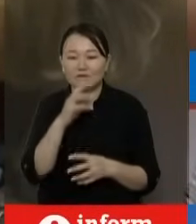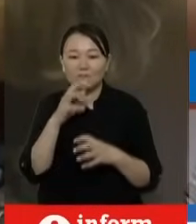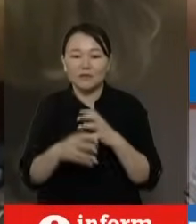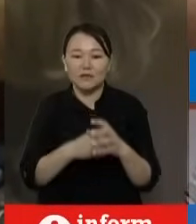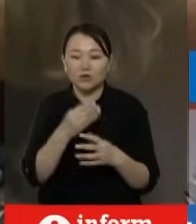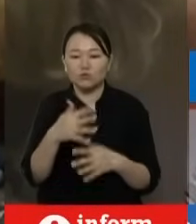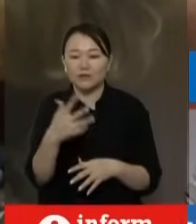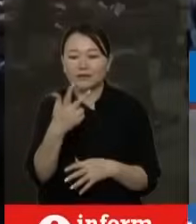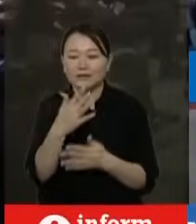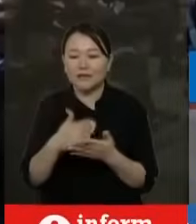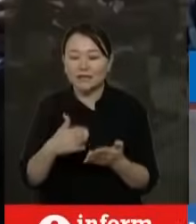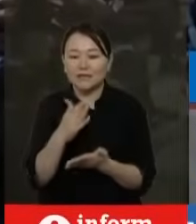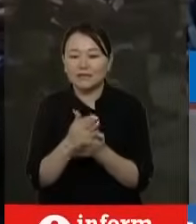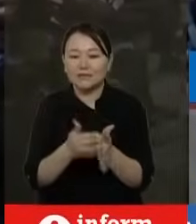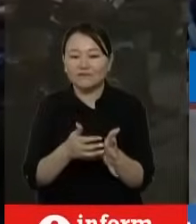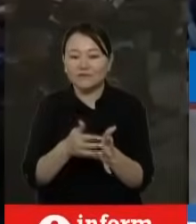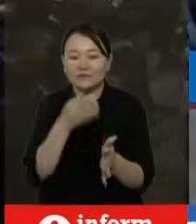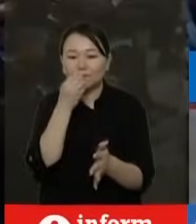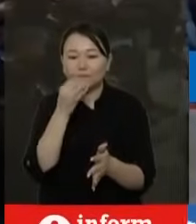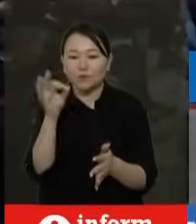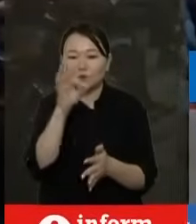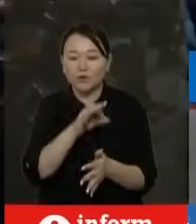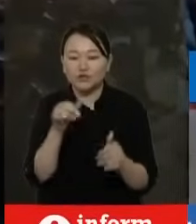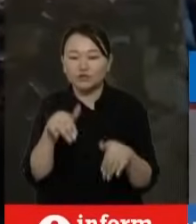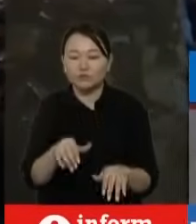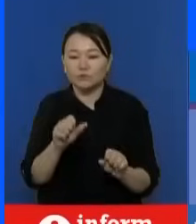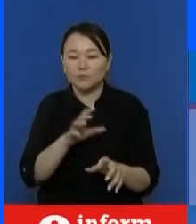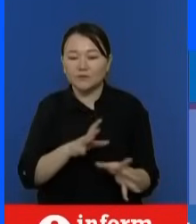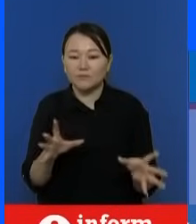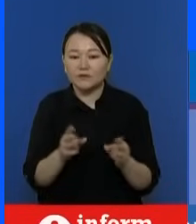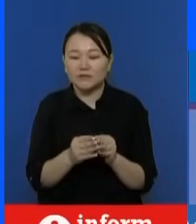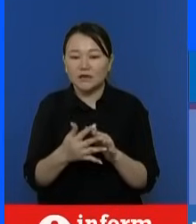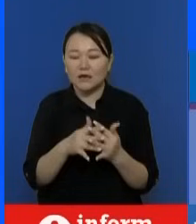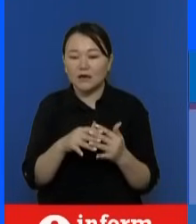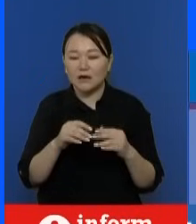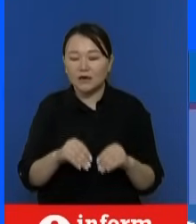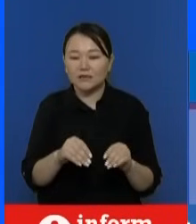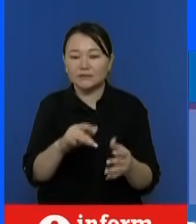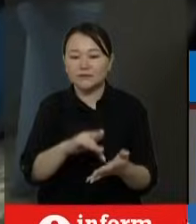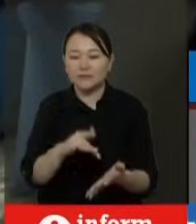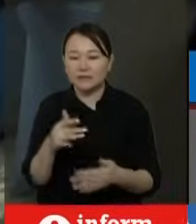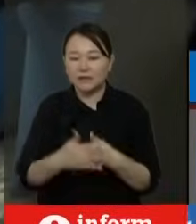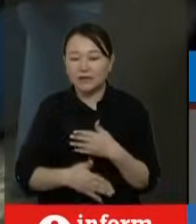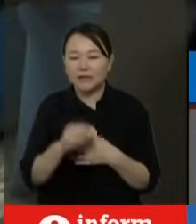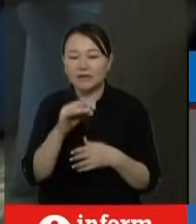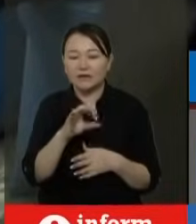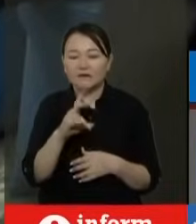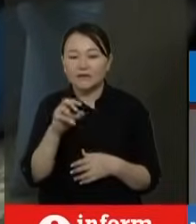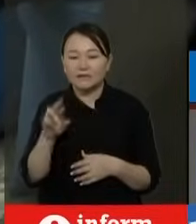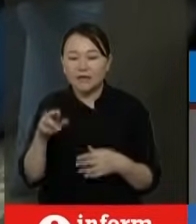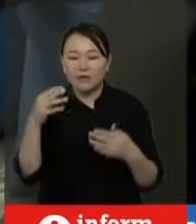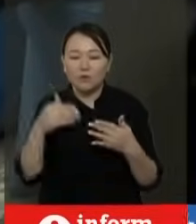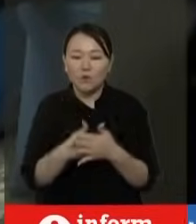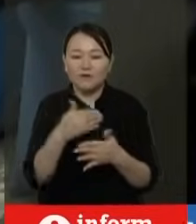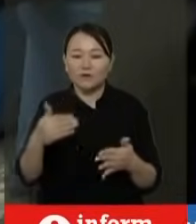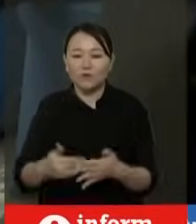треть населения имеют дефицит продуктов. Решением могут стать совместные агроинновационные центры и трансфер инновационных технологий.